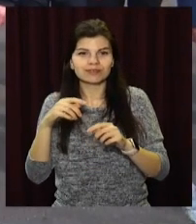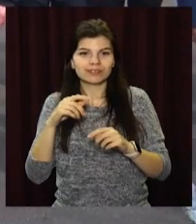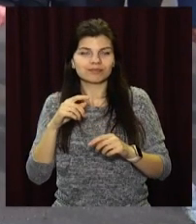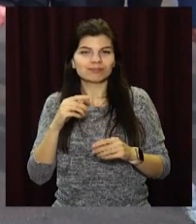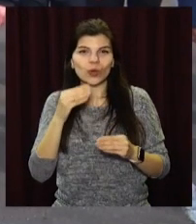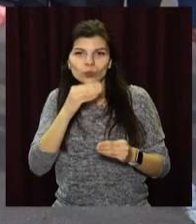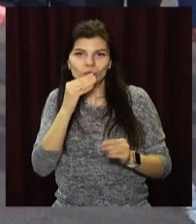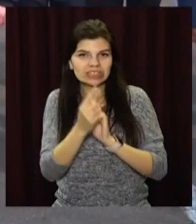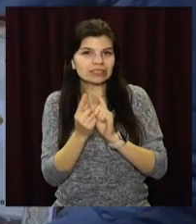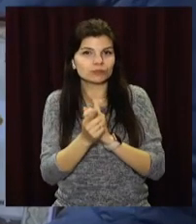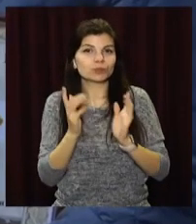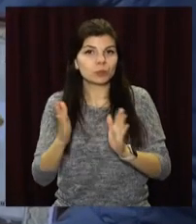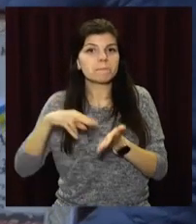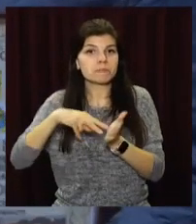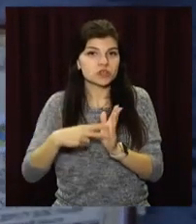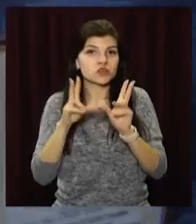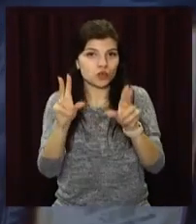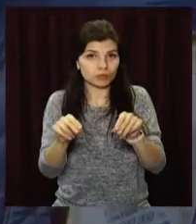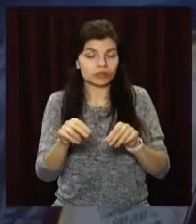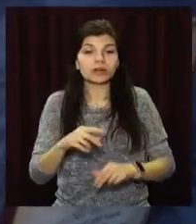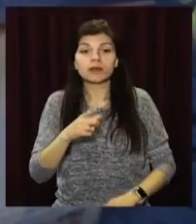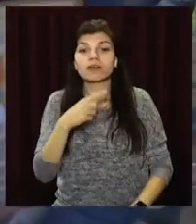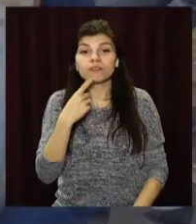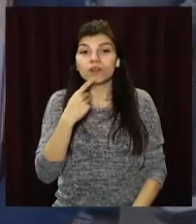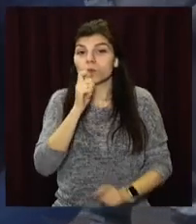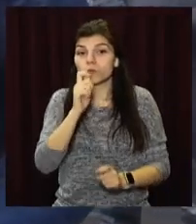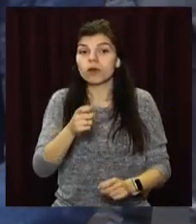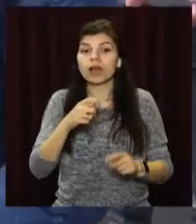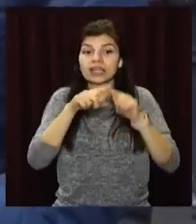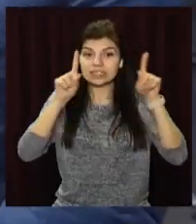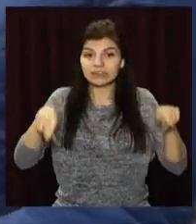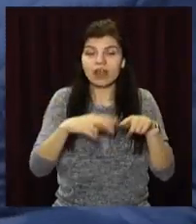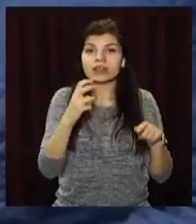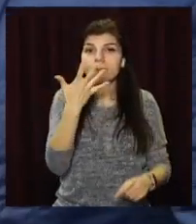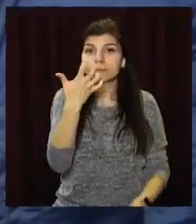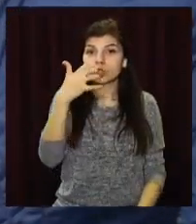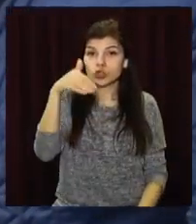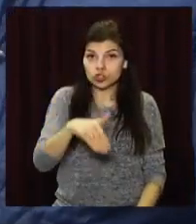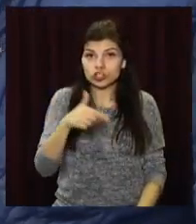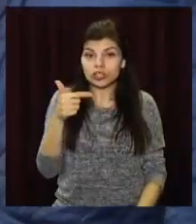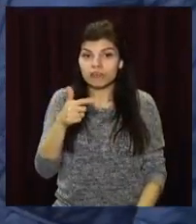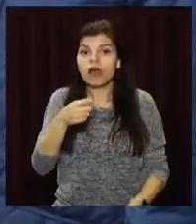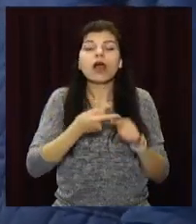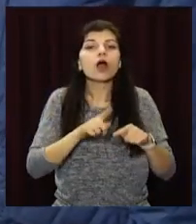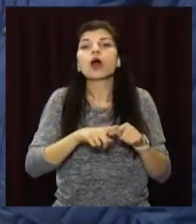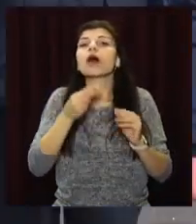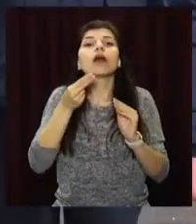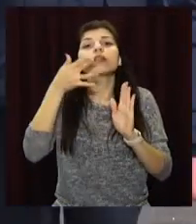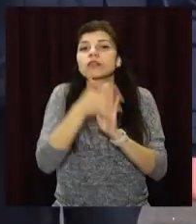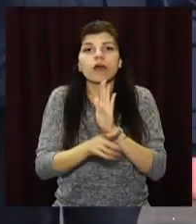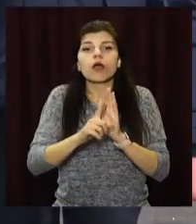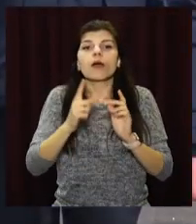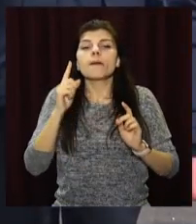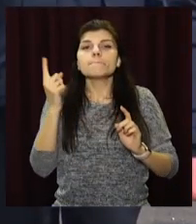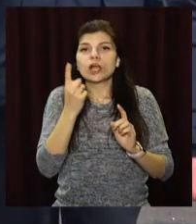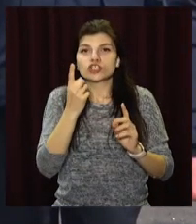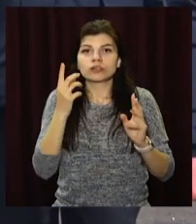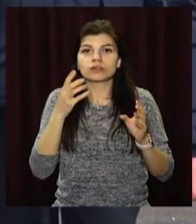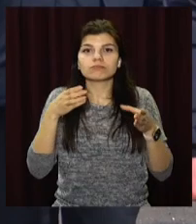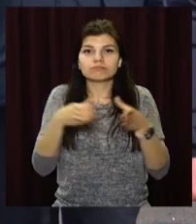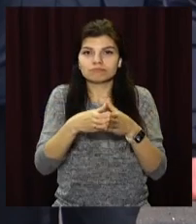голова Кам'янського подарував ДСНСникам сертифікат на 500 000 гривень. Ці кошти витратять на потреби першого